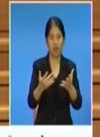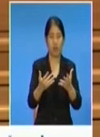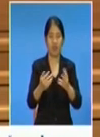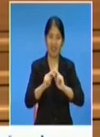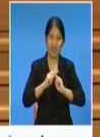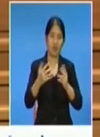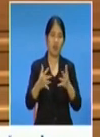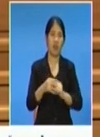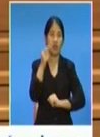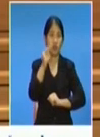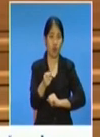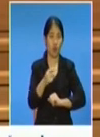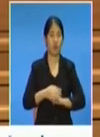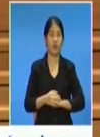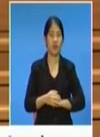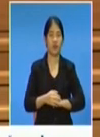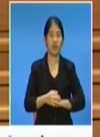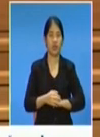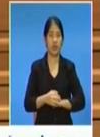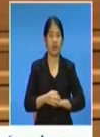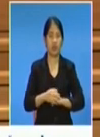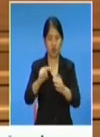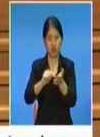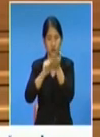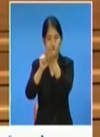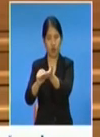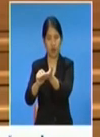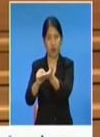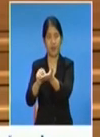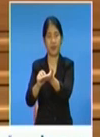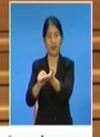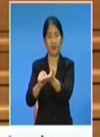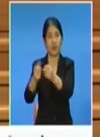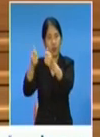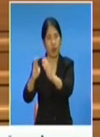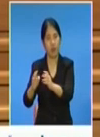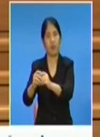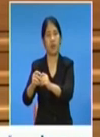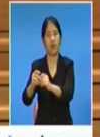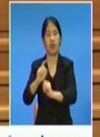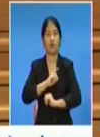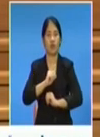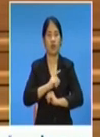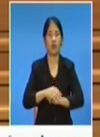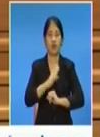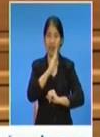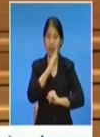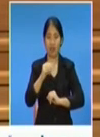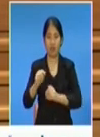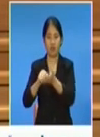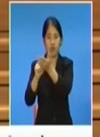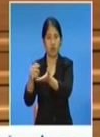และผังเมืองเป็นผู้ออกแบบหรือถ้าไม่ส่งไปกรมโยธาธิการและผังเมืองต้องส่งไปที่กรมศิลปาก